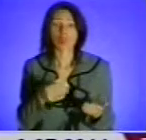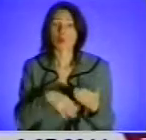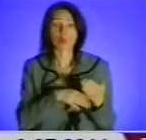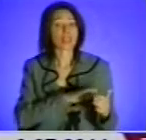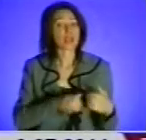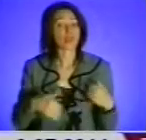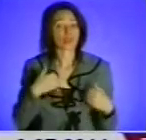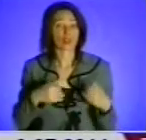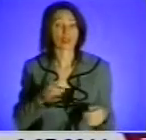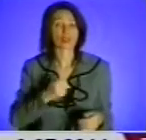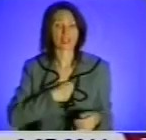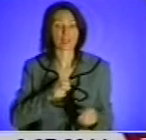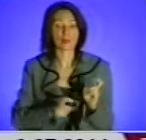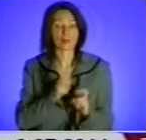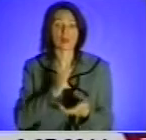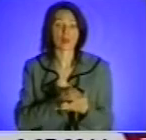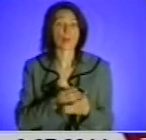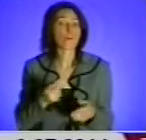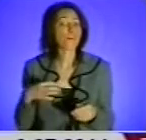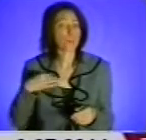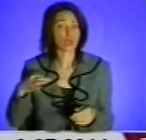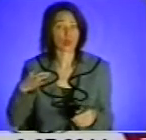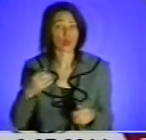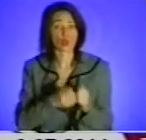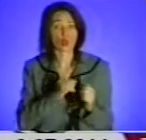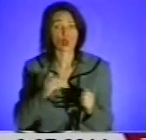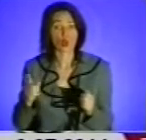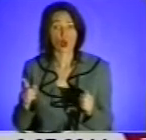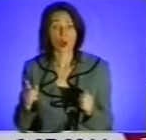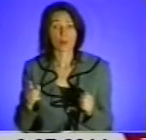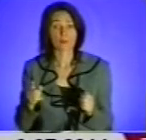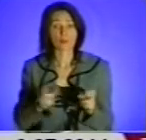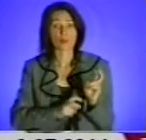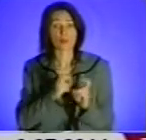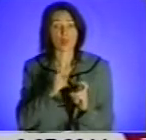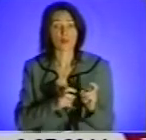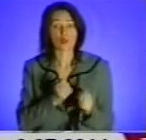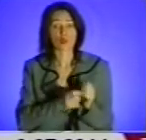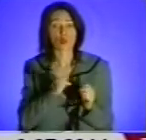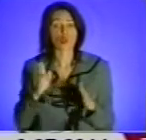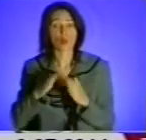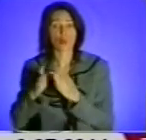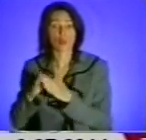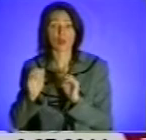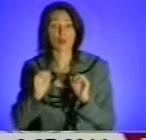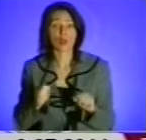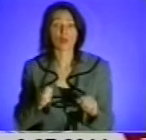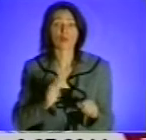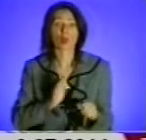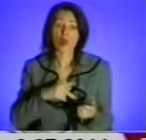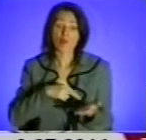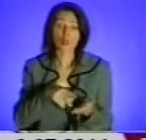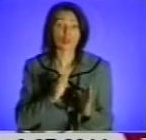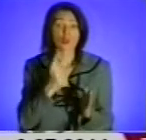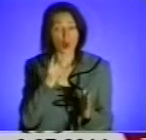На жаль, підприємці є дещо байдужими, тому що з кожного підприємства, з кожної будівлі могла вийти хоча б одна людина.